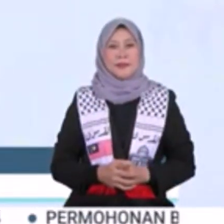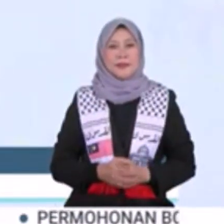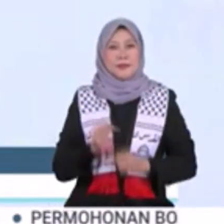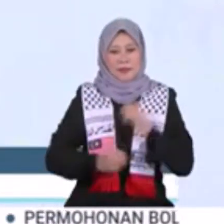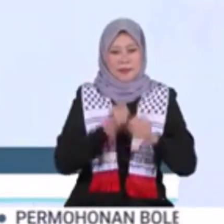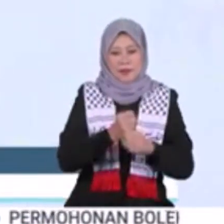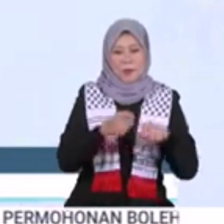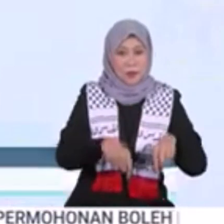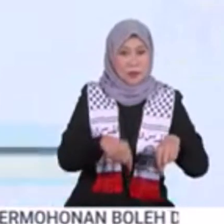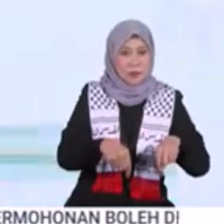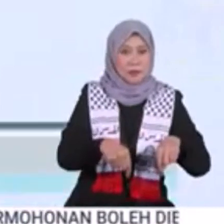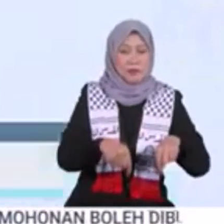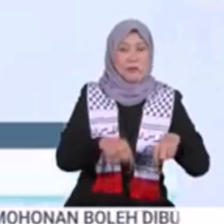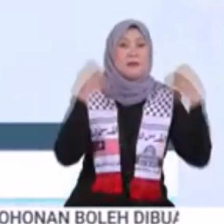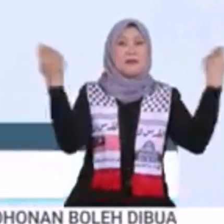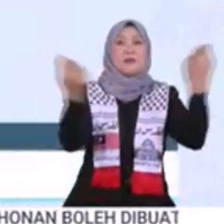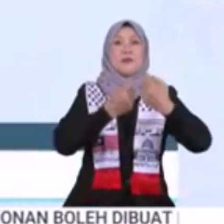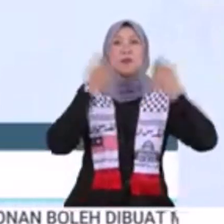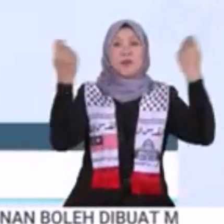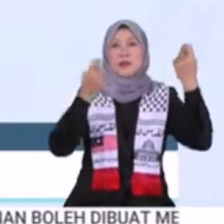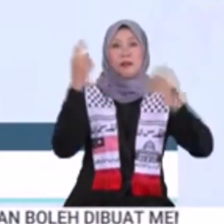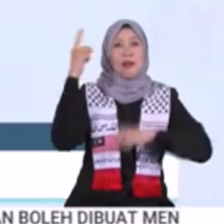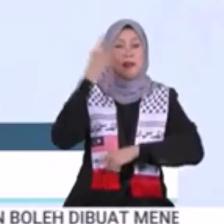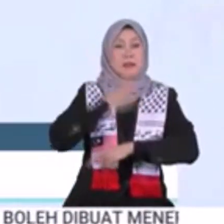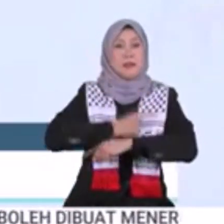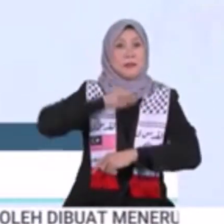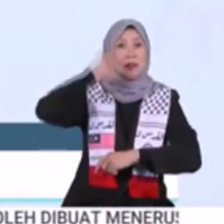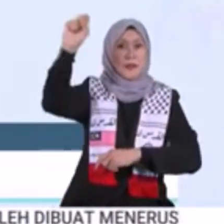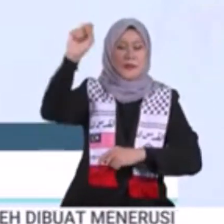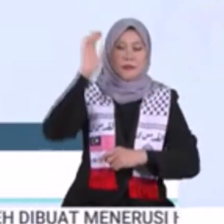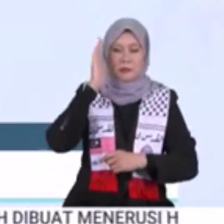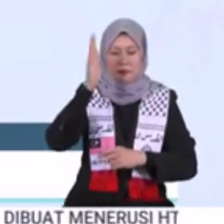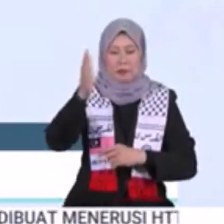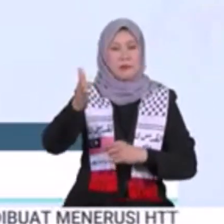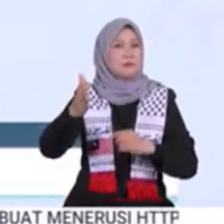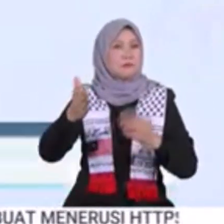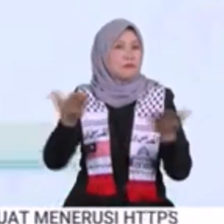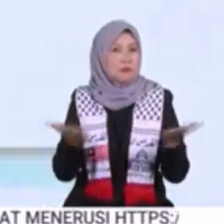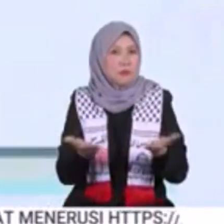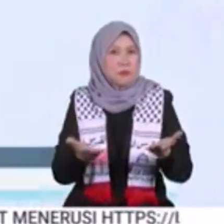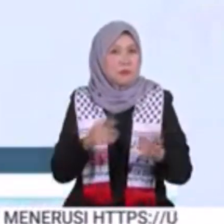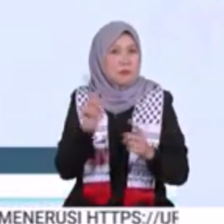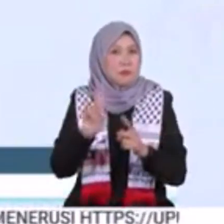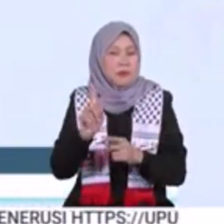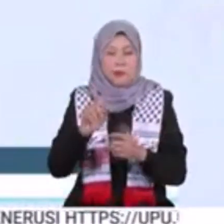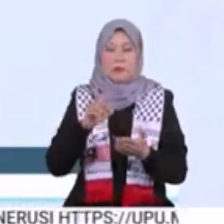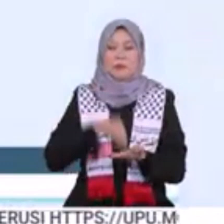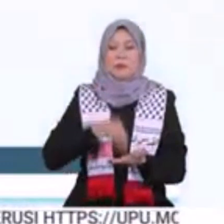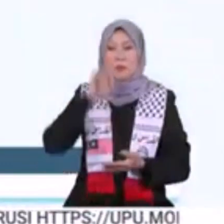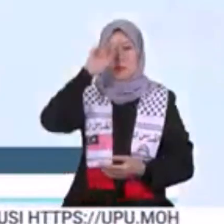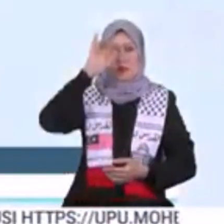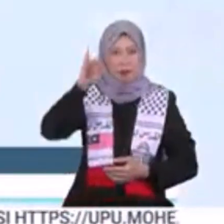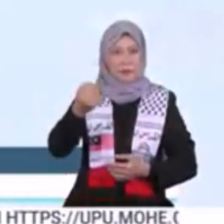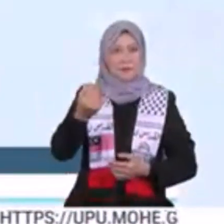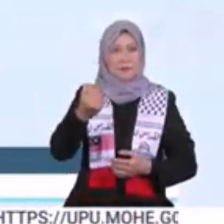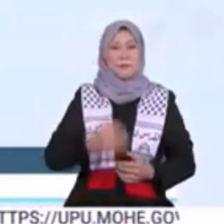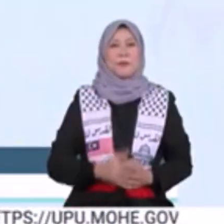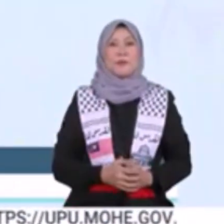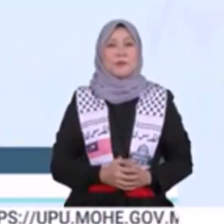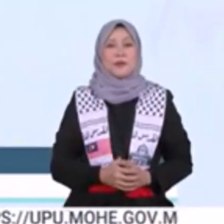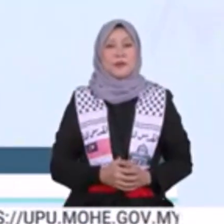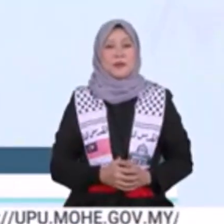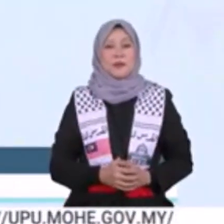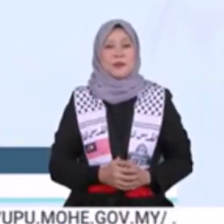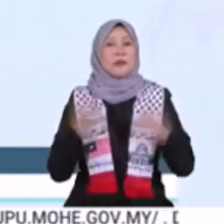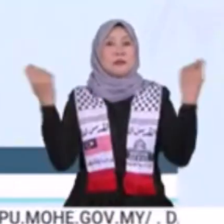Tahun ini, Sambutan Hari Kebangsaan akan diadakan di Putrajaya,